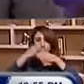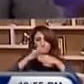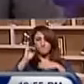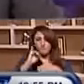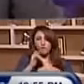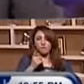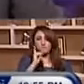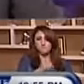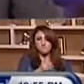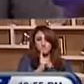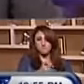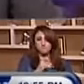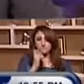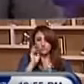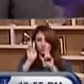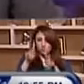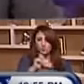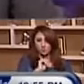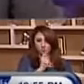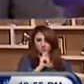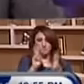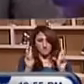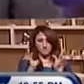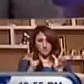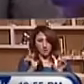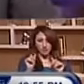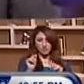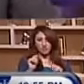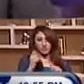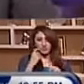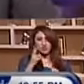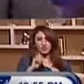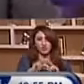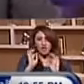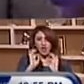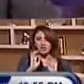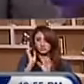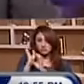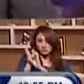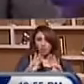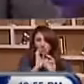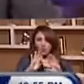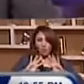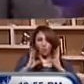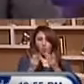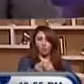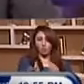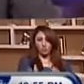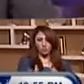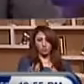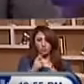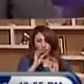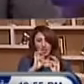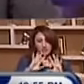محترم من قناه محترمه، جايز محترمه، يقول لا احنا ما بنقلش حاجه البوزيتيف، انا ما ينفعش نقل حاجه